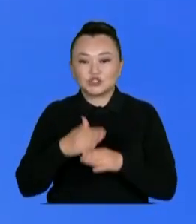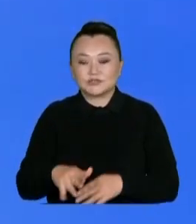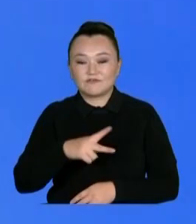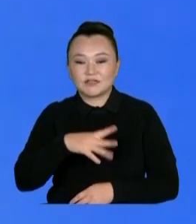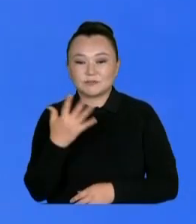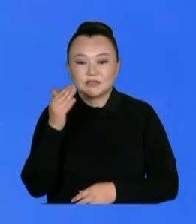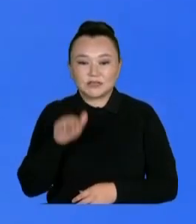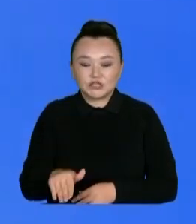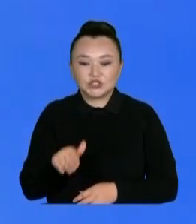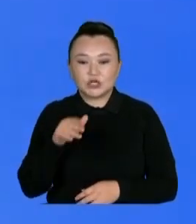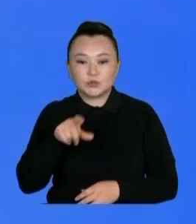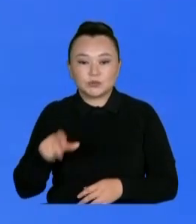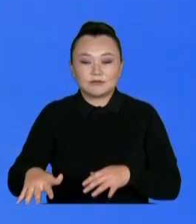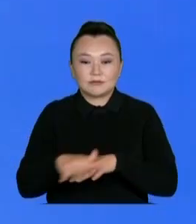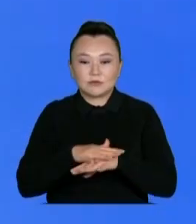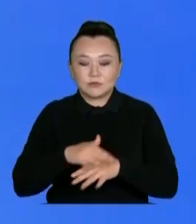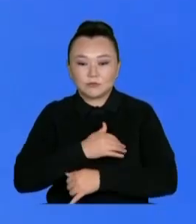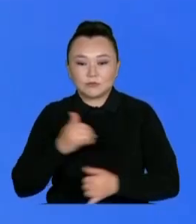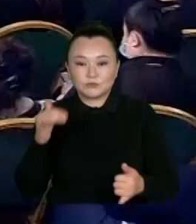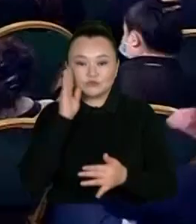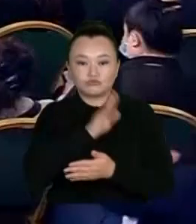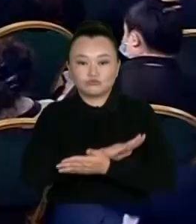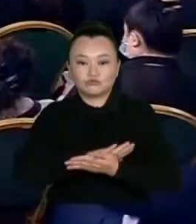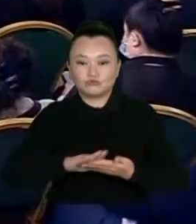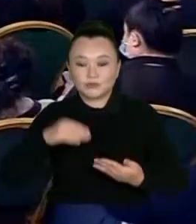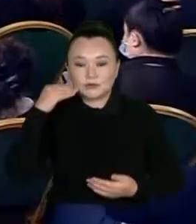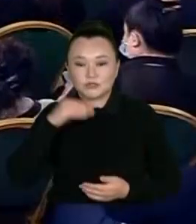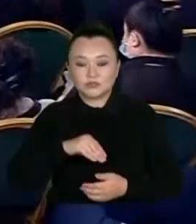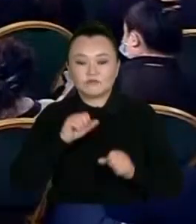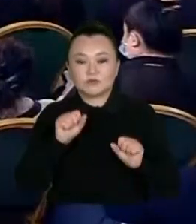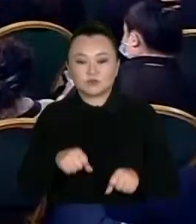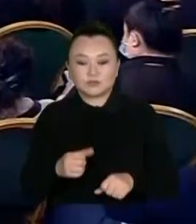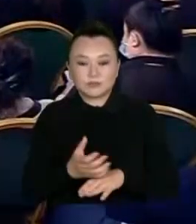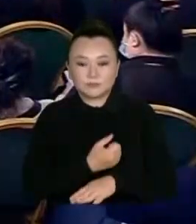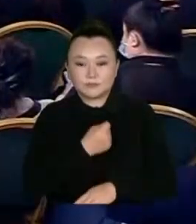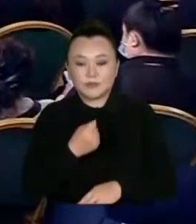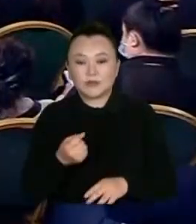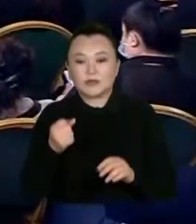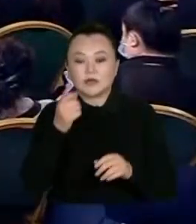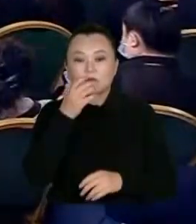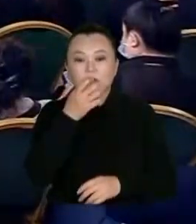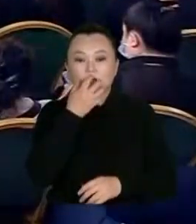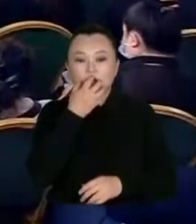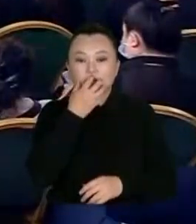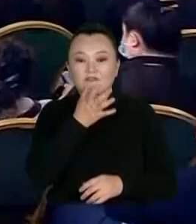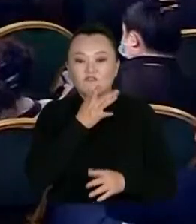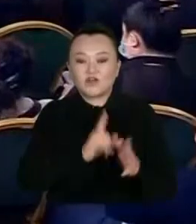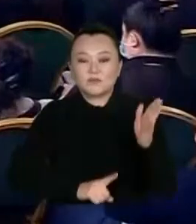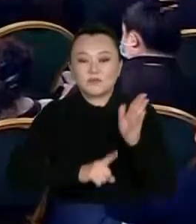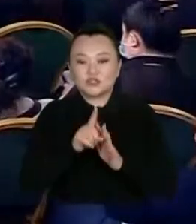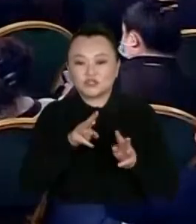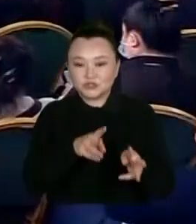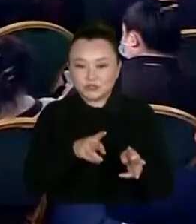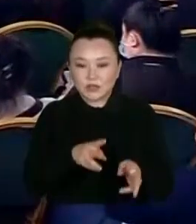мыңнан астам тұрғынын сапалы ауыз сумен қамтамасыз етуге мүмкіншілік береді. Жылыту маусымы басталғаннан кейін